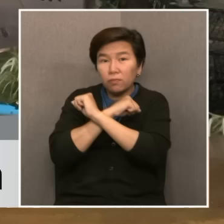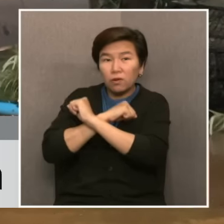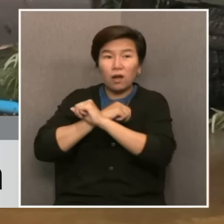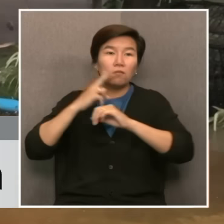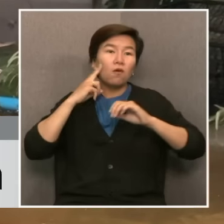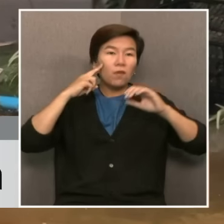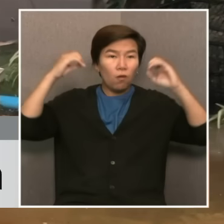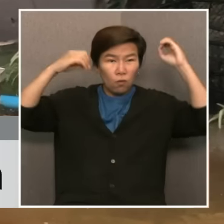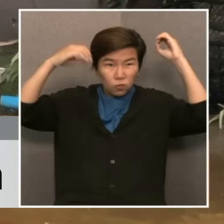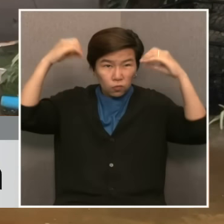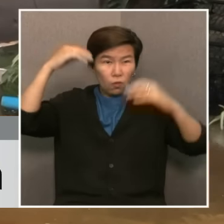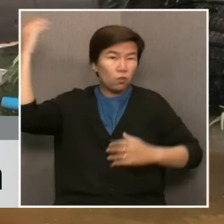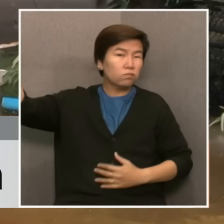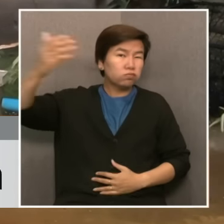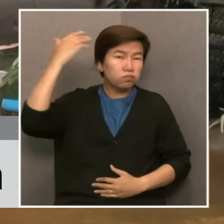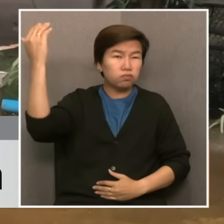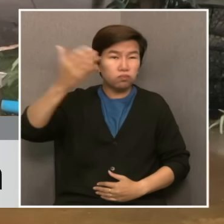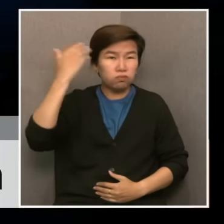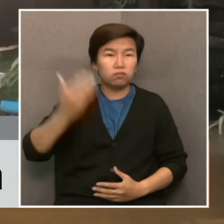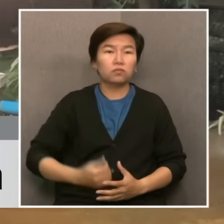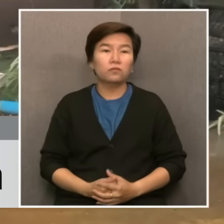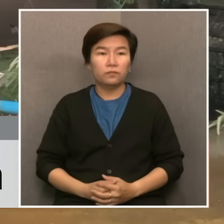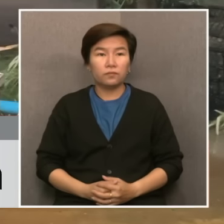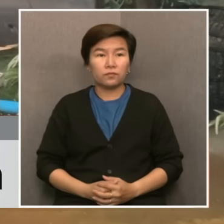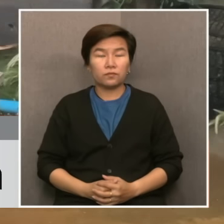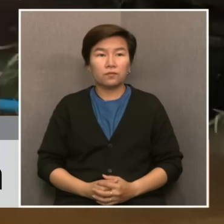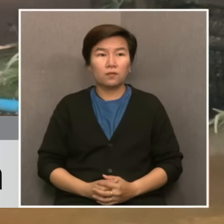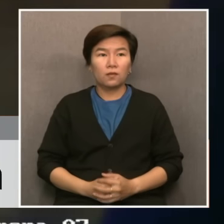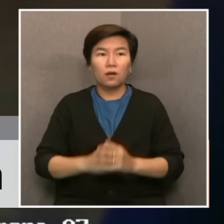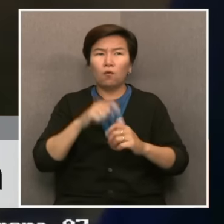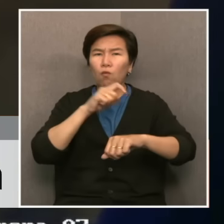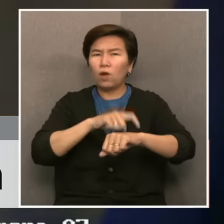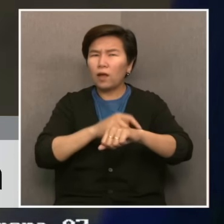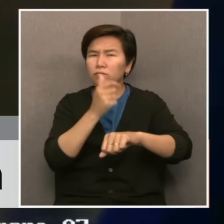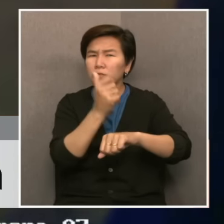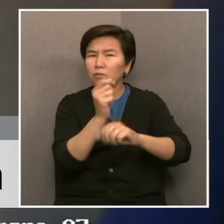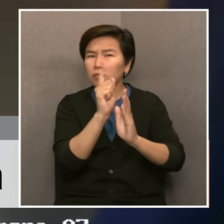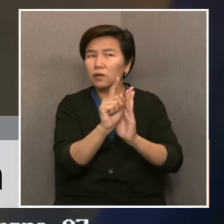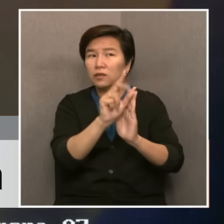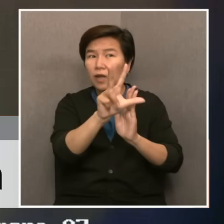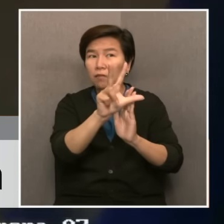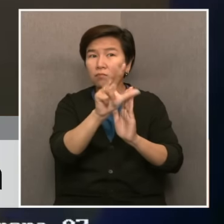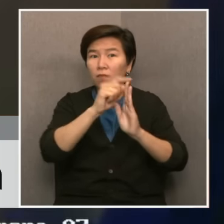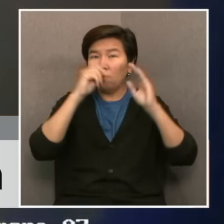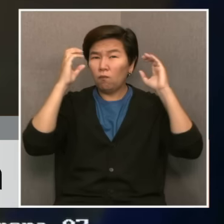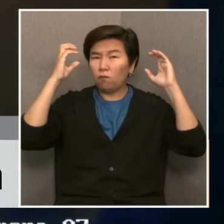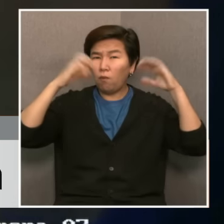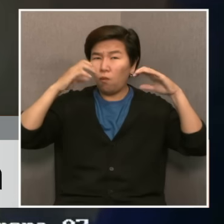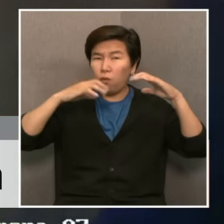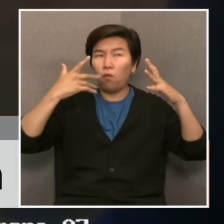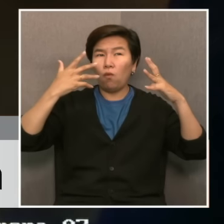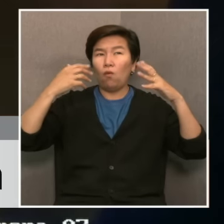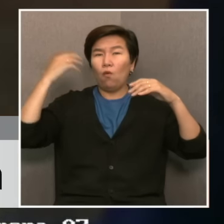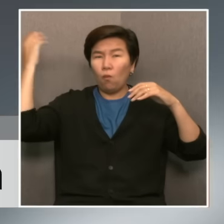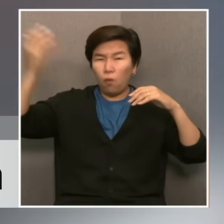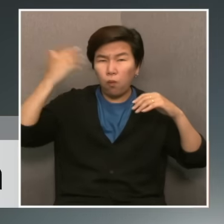เห็บและลมที่พัดแรงนะคะพายุลูกเห็บเกิดขึ้นนานประมาณ3นาทีหลังจากนั้นค่ะฝนตกหนักลมกระโชก